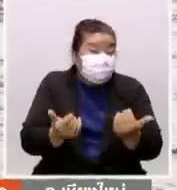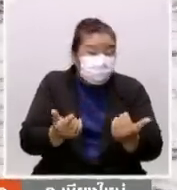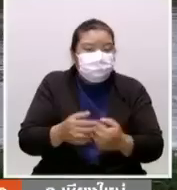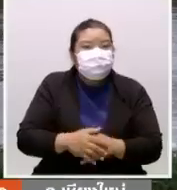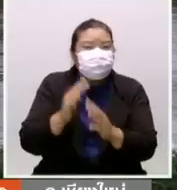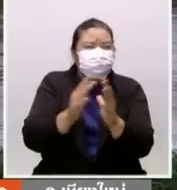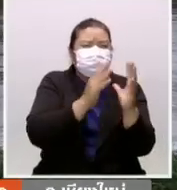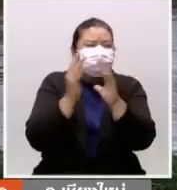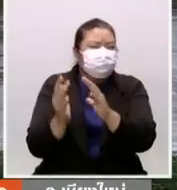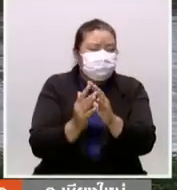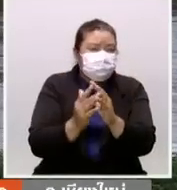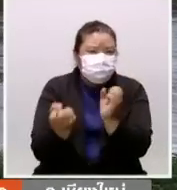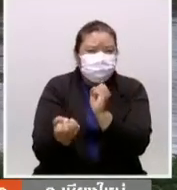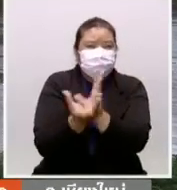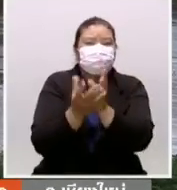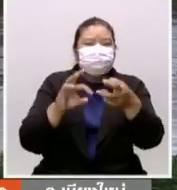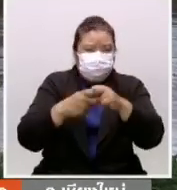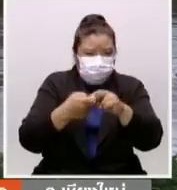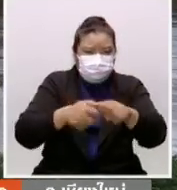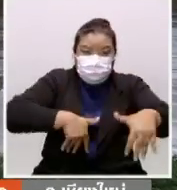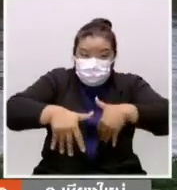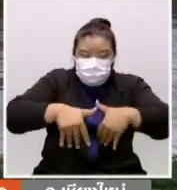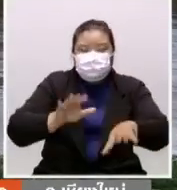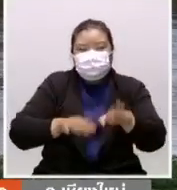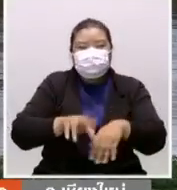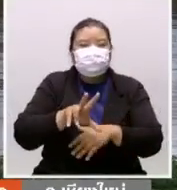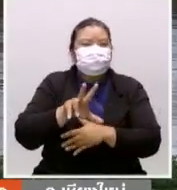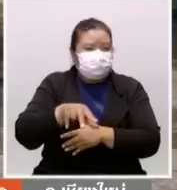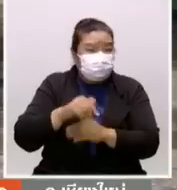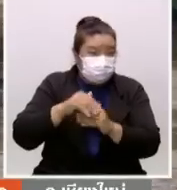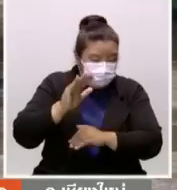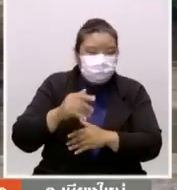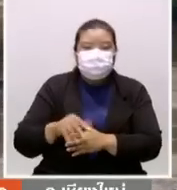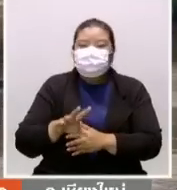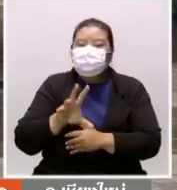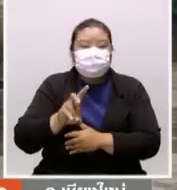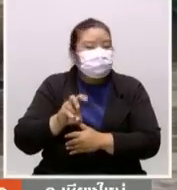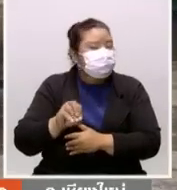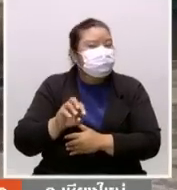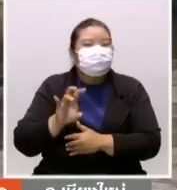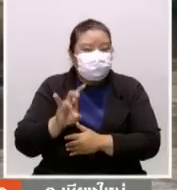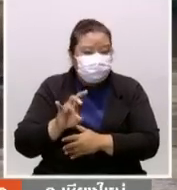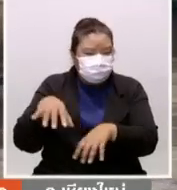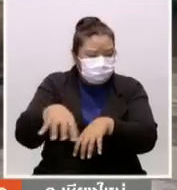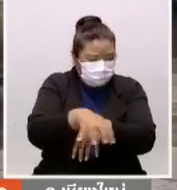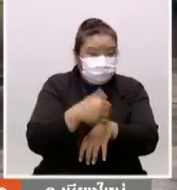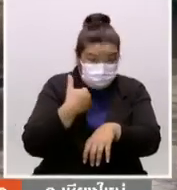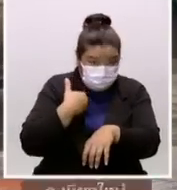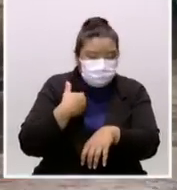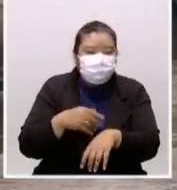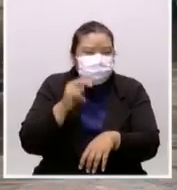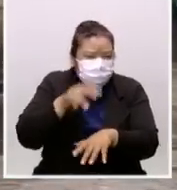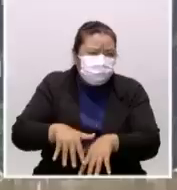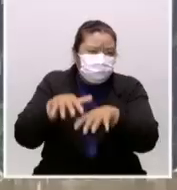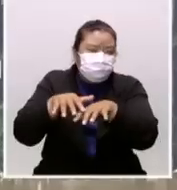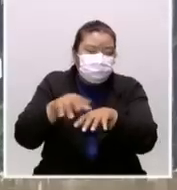ำให้ประชาชนมากกว่า 3,000 คนใน7อำเภอ98หมู่บ้านได้รับผลกระทบนะครับจากน้ำท่วมฉับพลันน้ำป่า